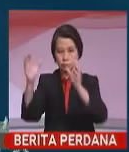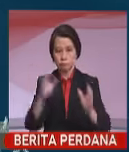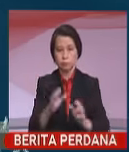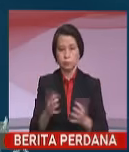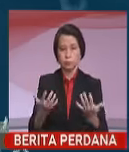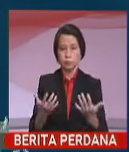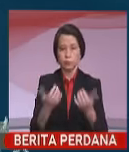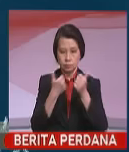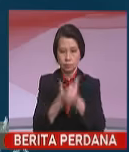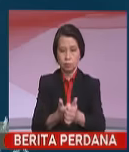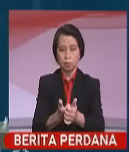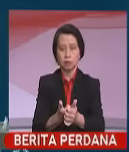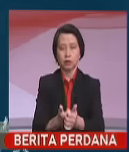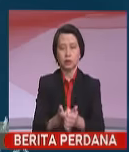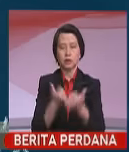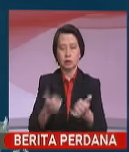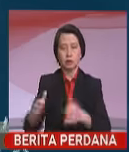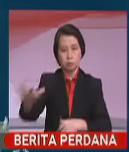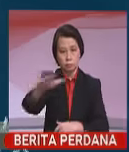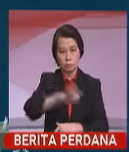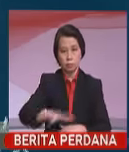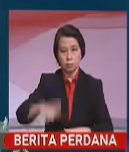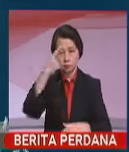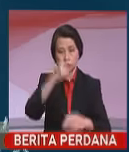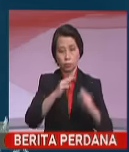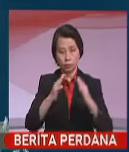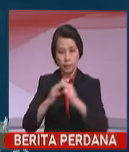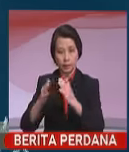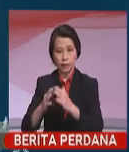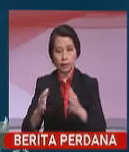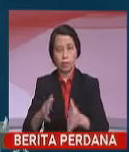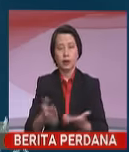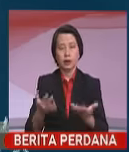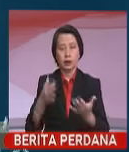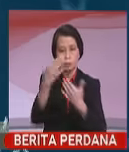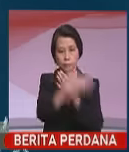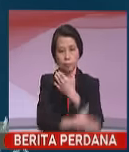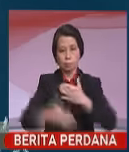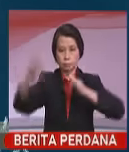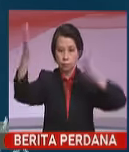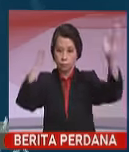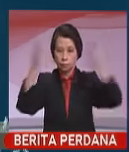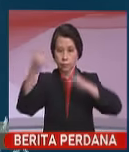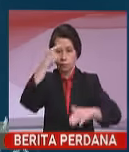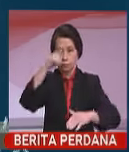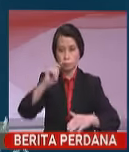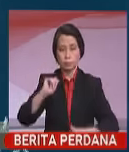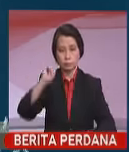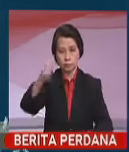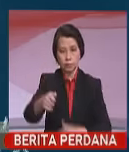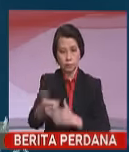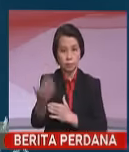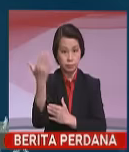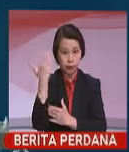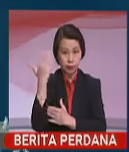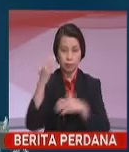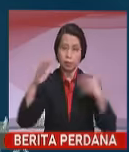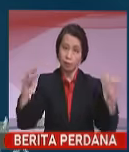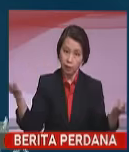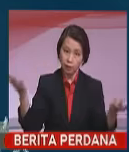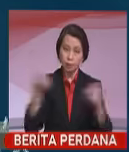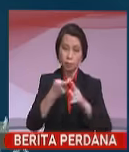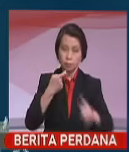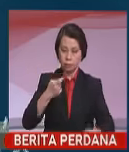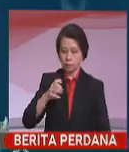ini. Berikut pula merupakan ramalan cuaca bagi bandar-bandar utama di seluruh Malaysia untuk sepanjang pagi esok. Sekian dahulu